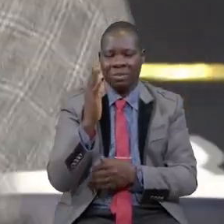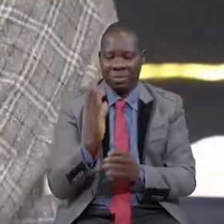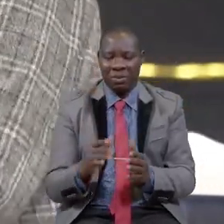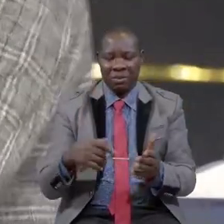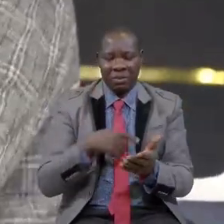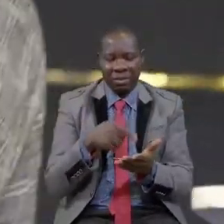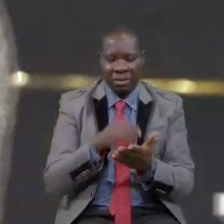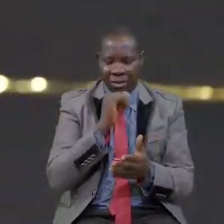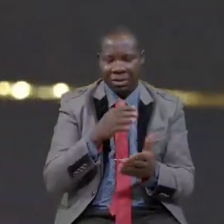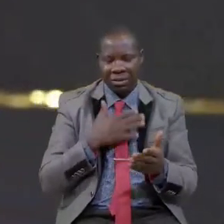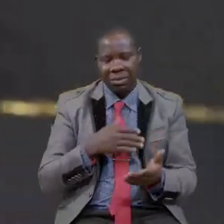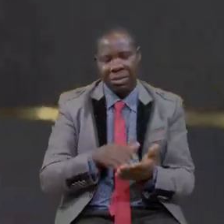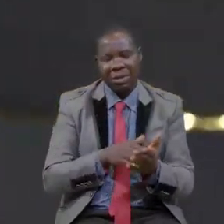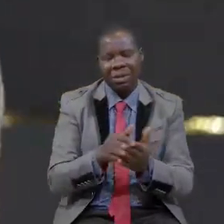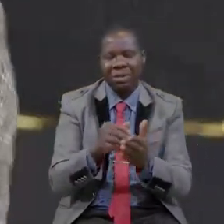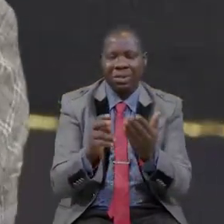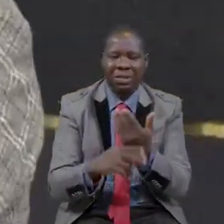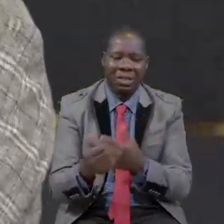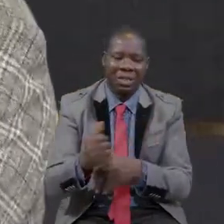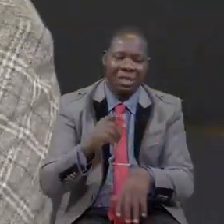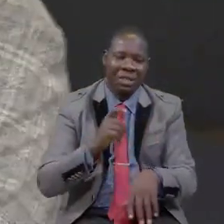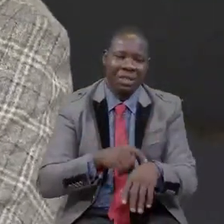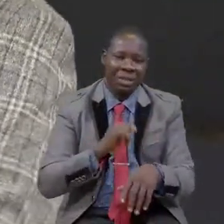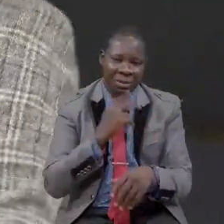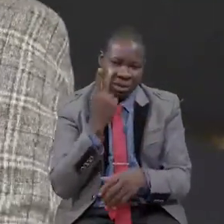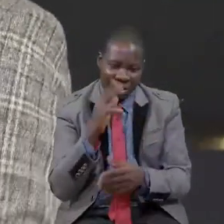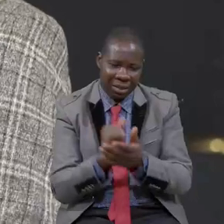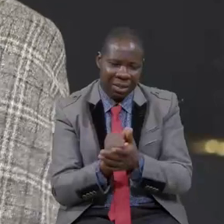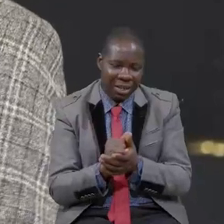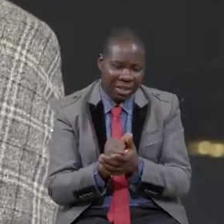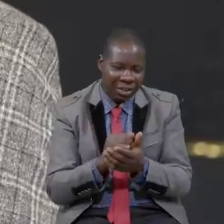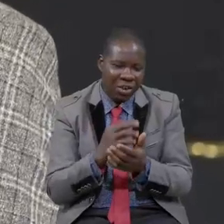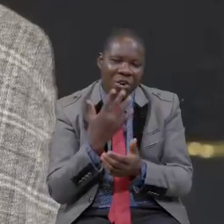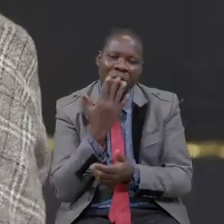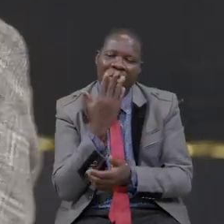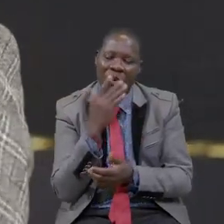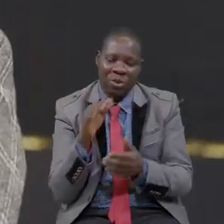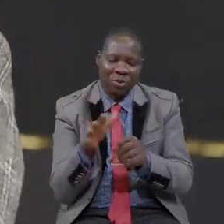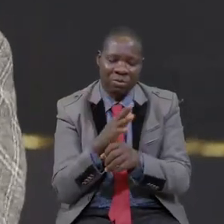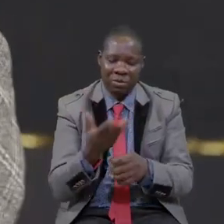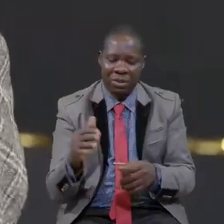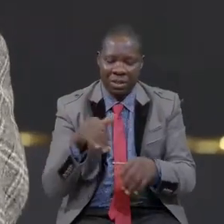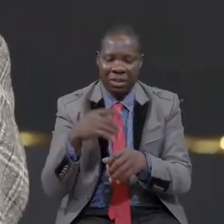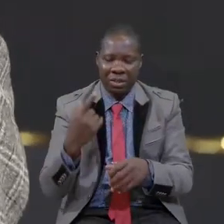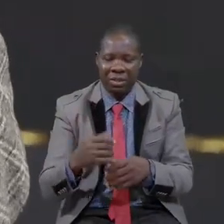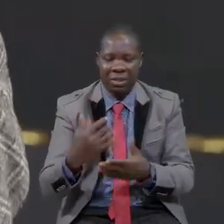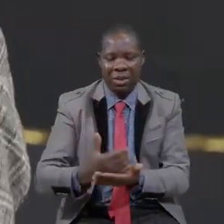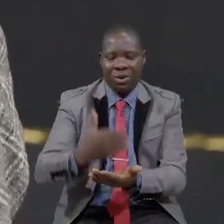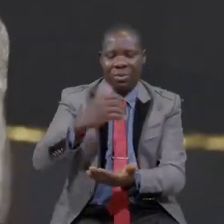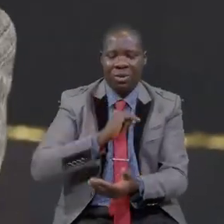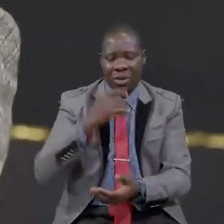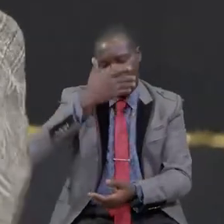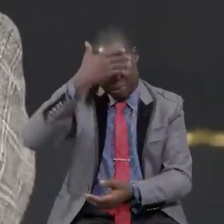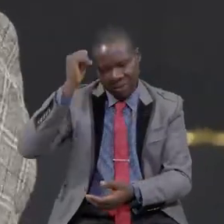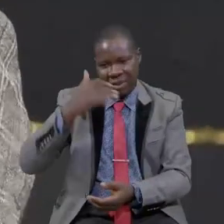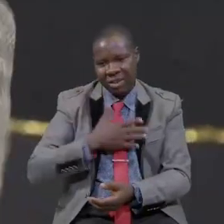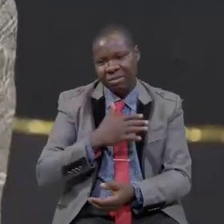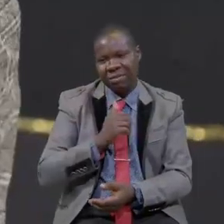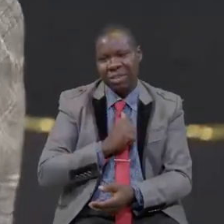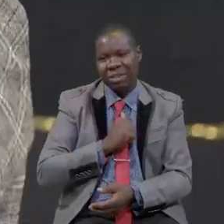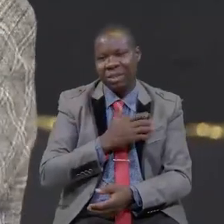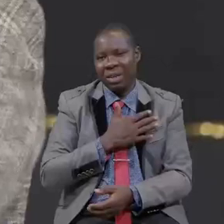Ah, voici ma faiblesse. Chaque fois que je vois cette chose-là, dans la bouteille, là, oh, je m'oublie.